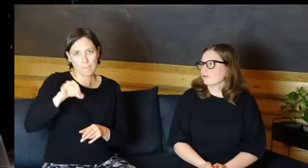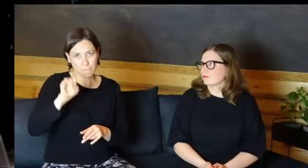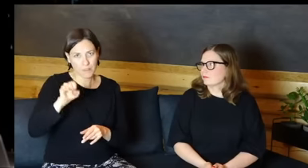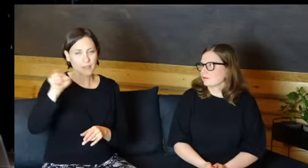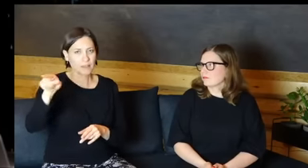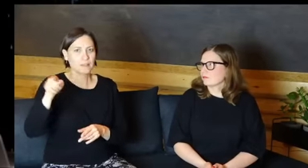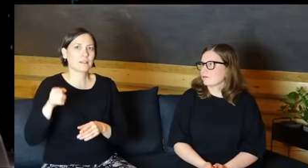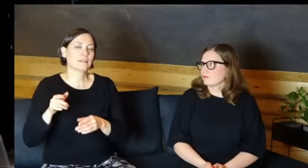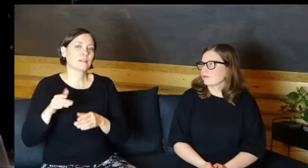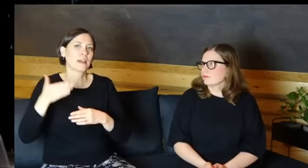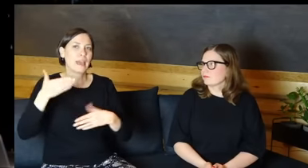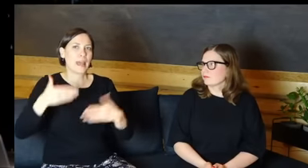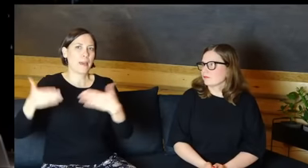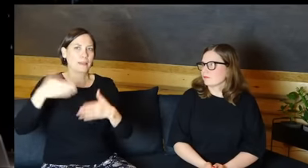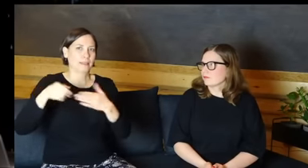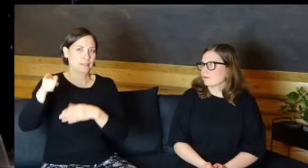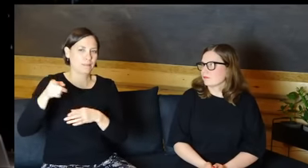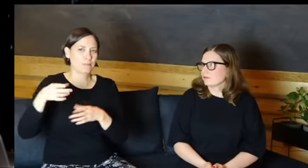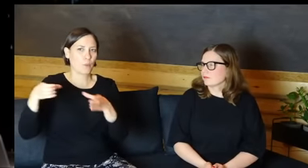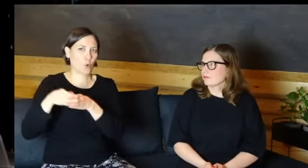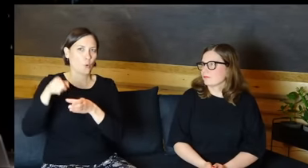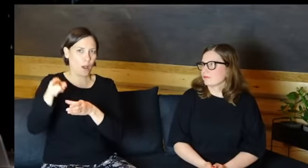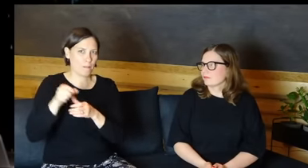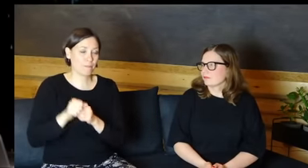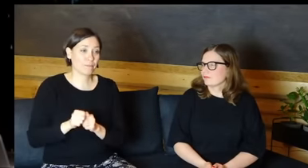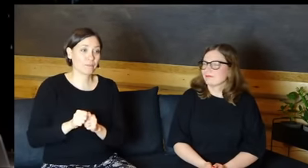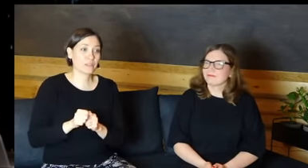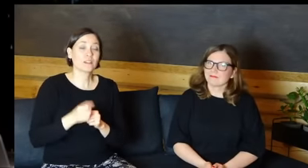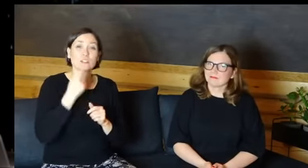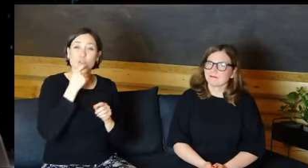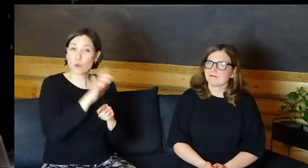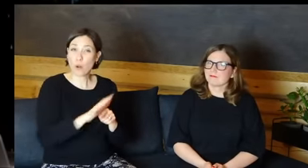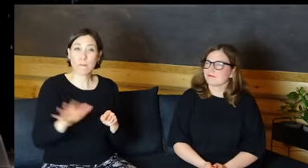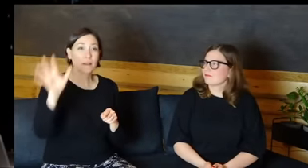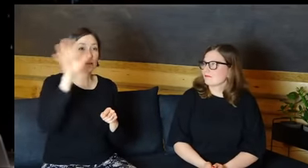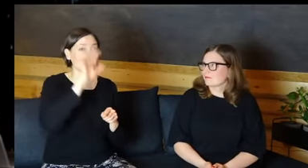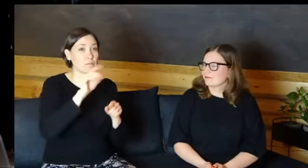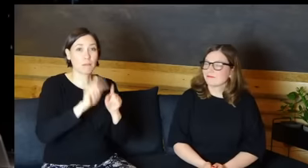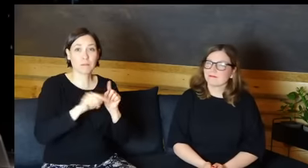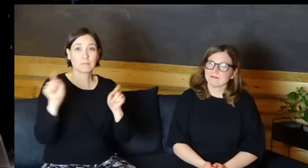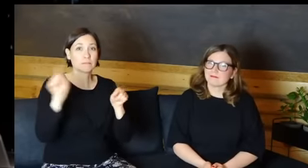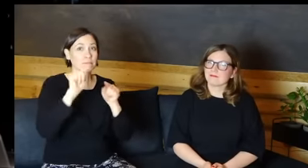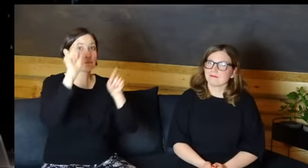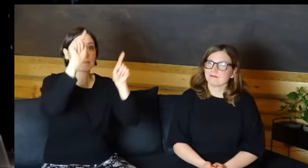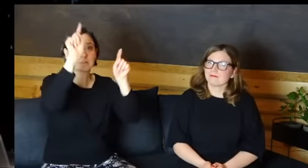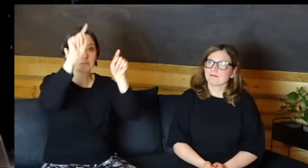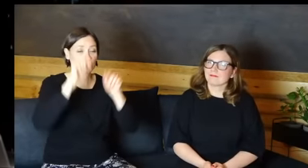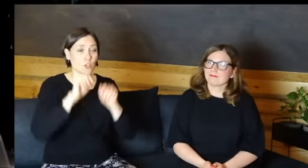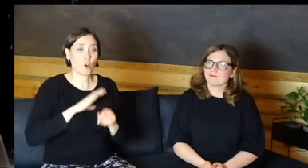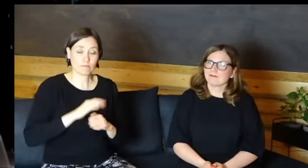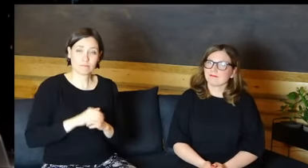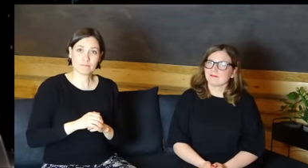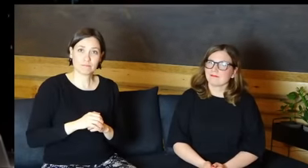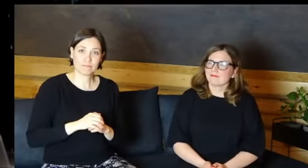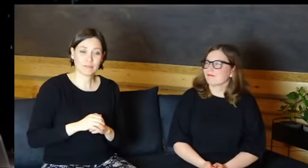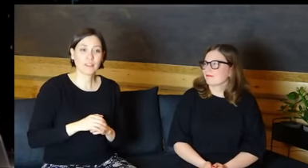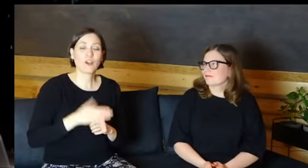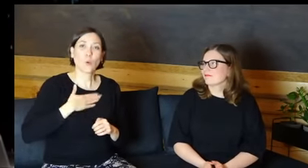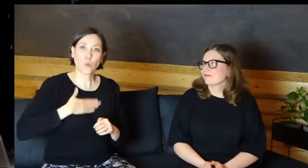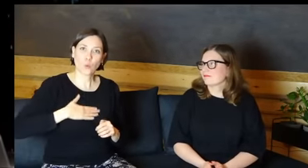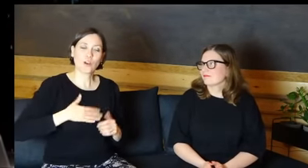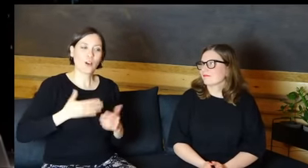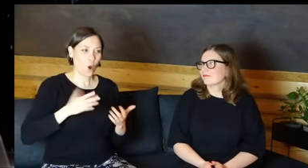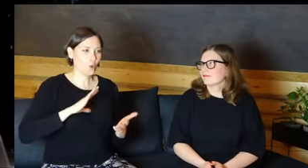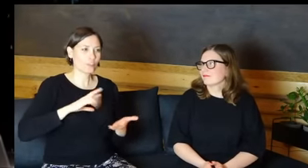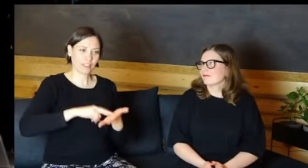elementin porukan. Ympäri Suomen tosiaan ollaan ja siitäkin syystä niin onneksi on tämä tekniikka,